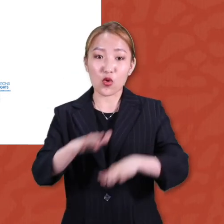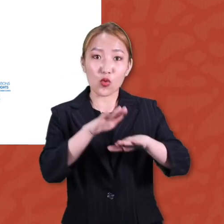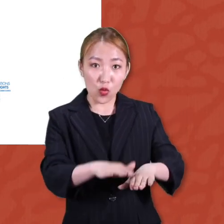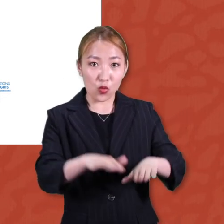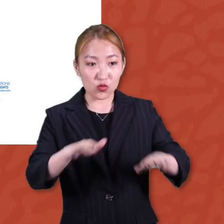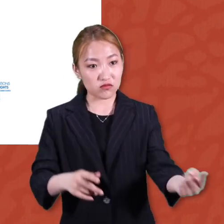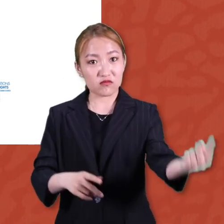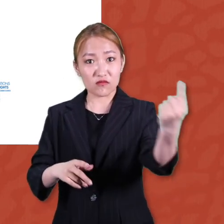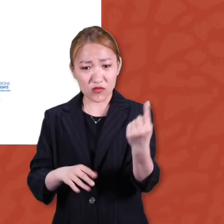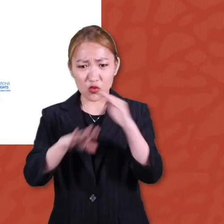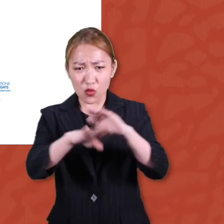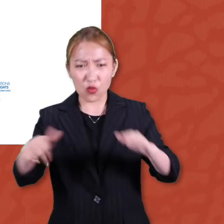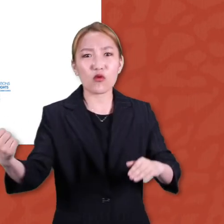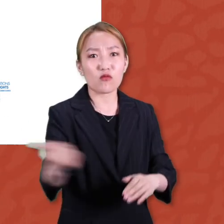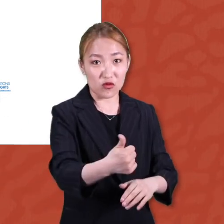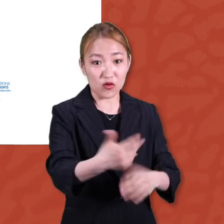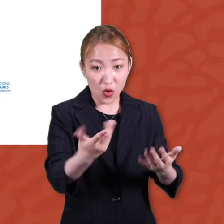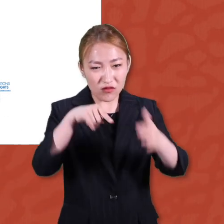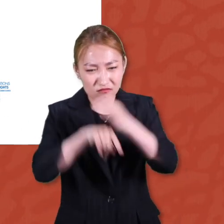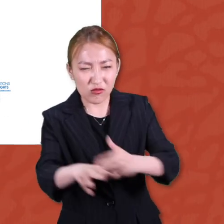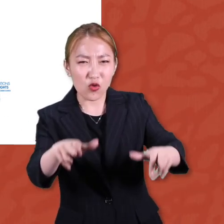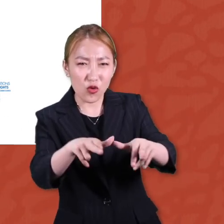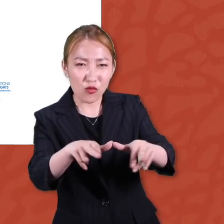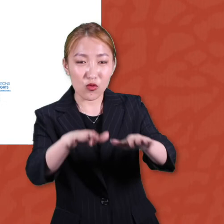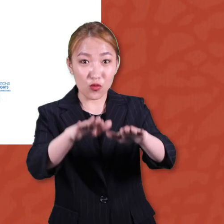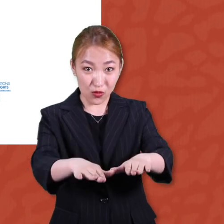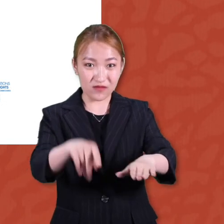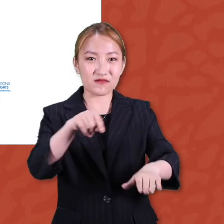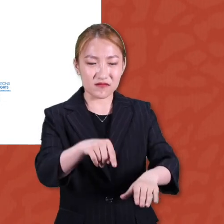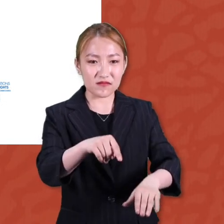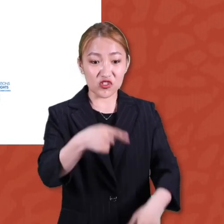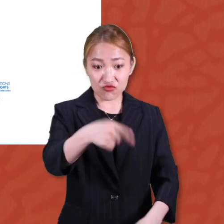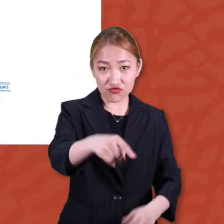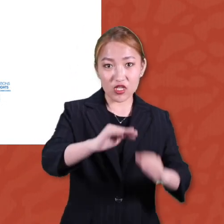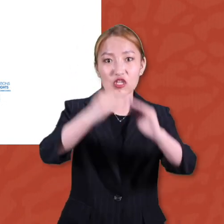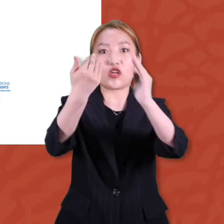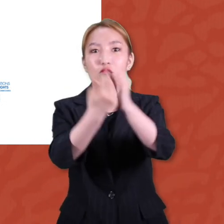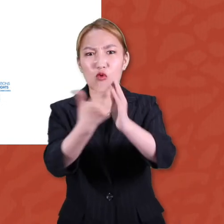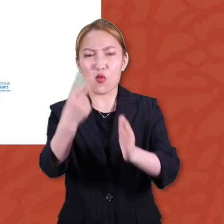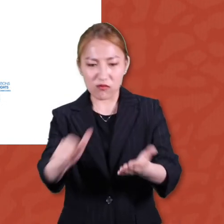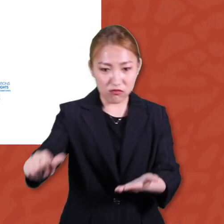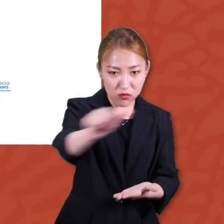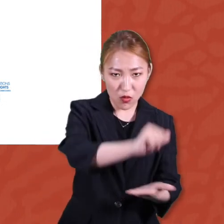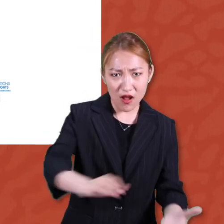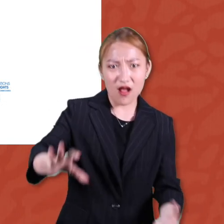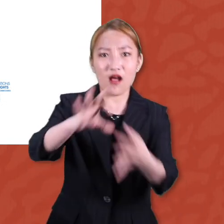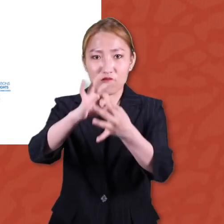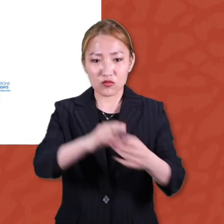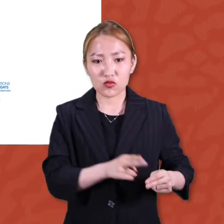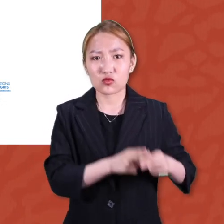сурагч бүрт, ялангуяа хөгжлийн бэрхшээлтэй сурагчдад тэдний гэр бүлд цогц тусламж үзүүлэх шаардлагатай.